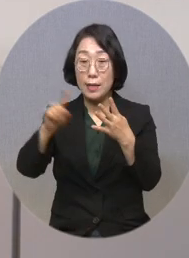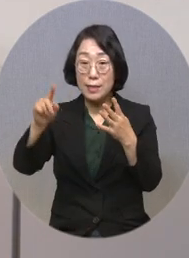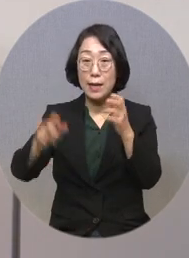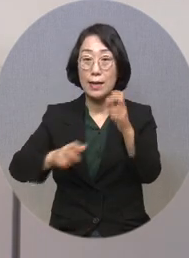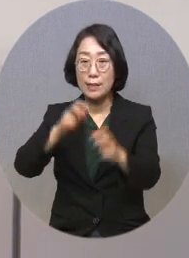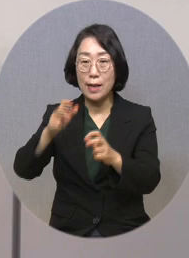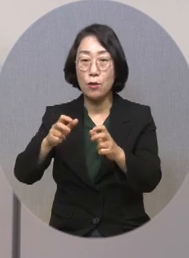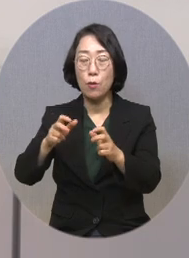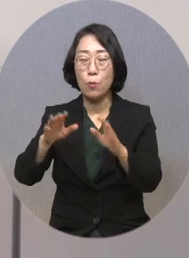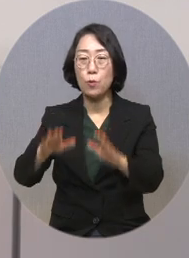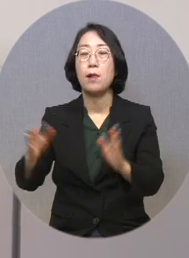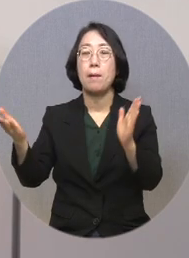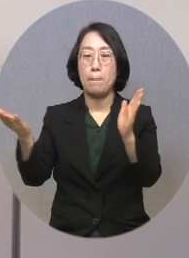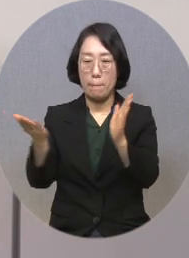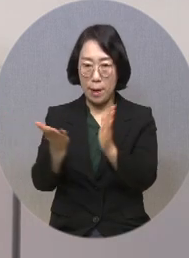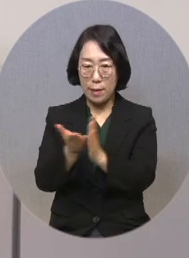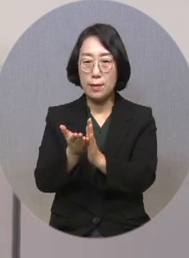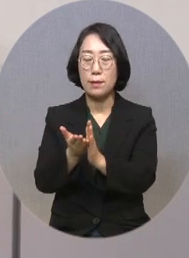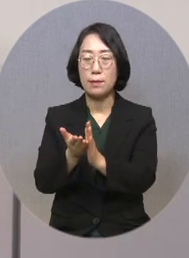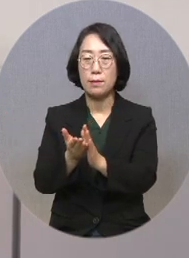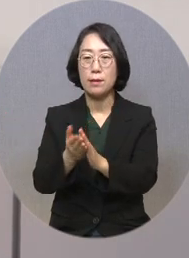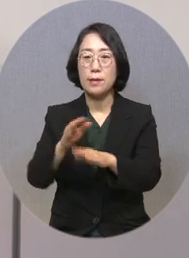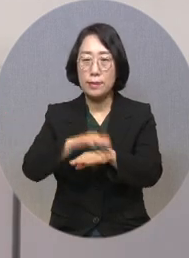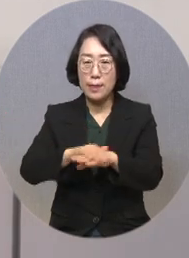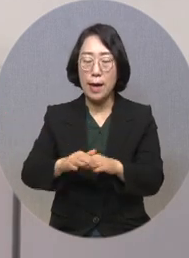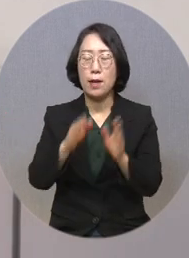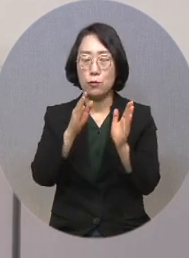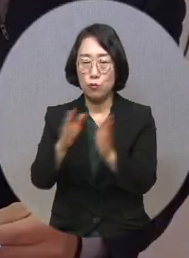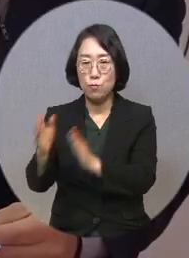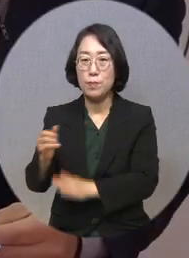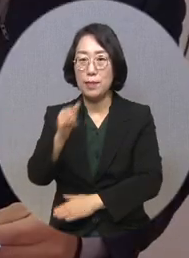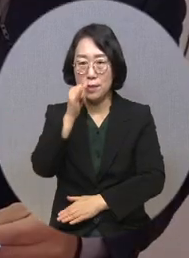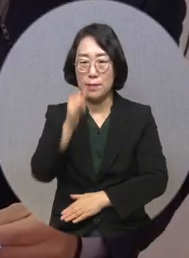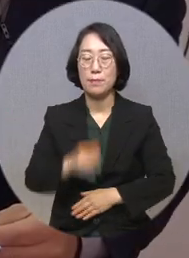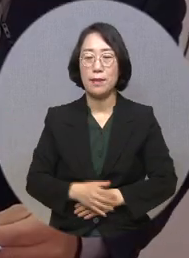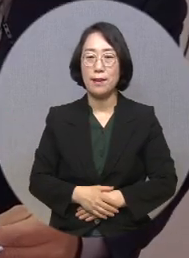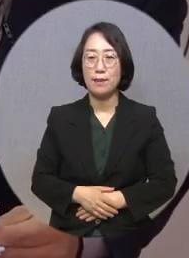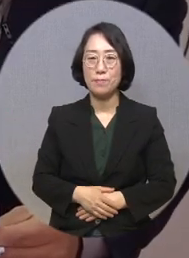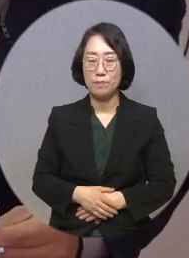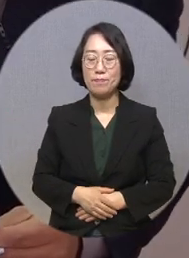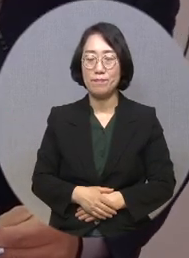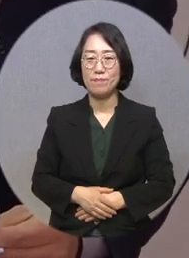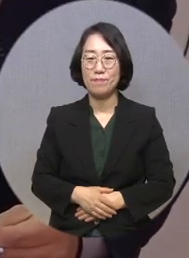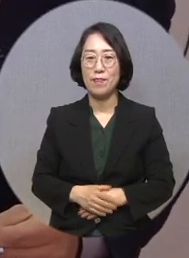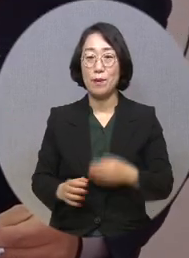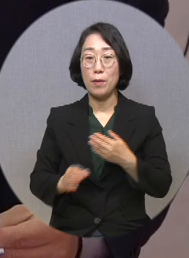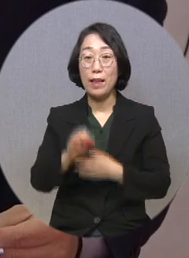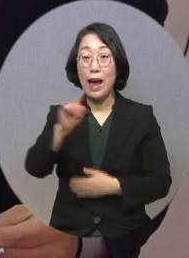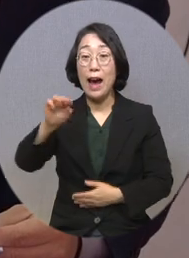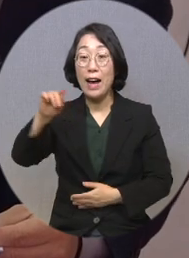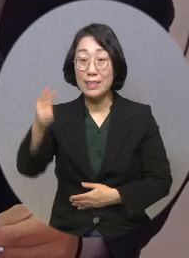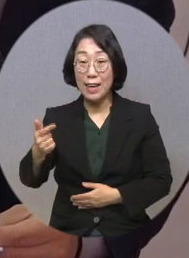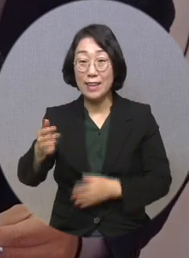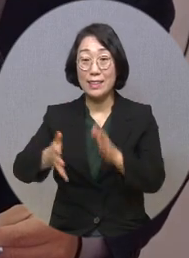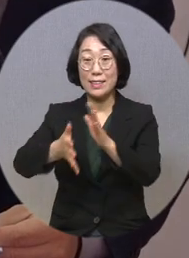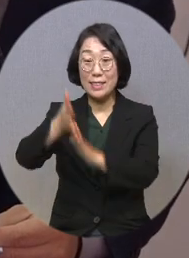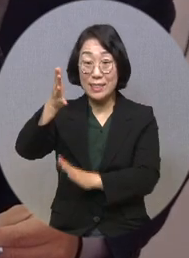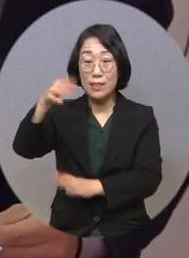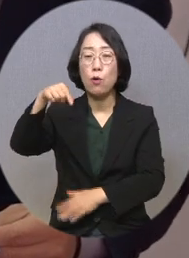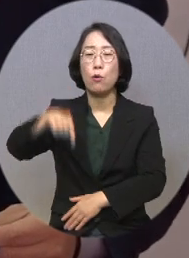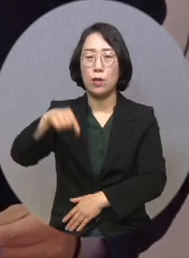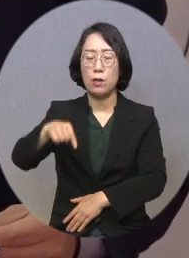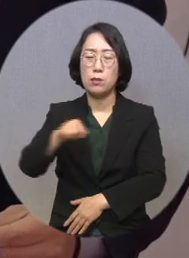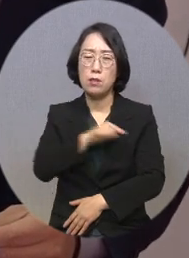걸맞는 사업도 착실히 준비하고 있습니다. 그러면은 아산시의 가장 시급한